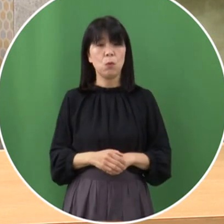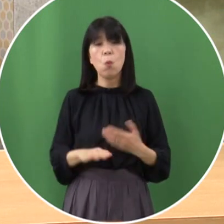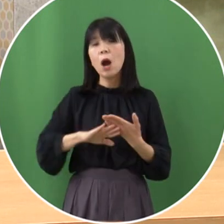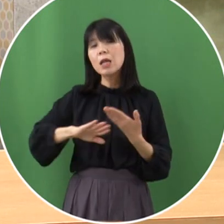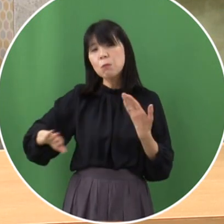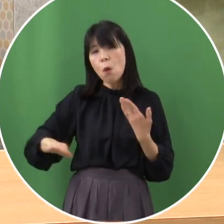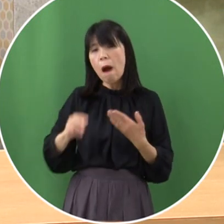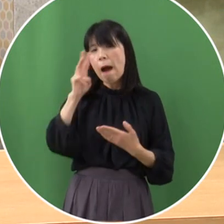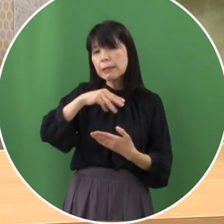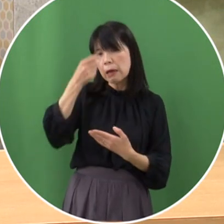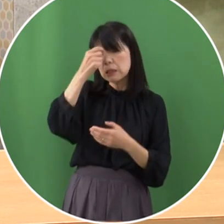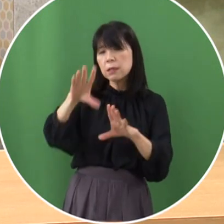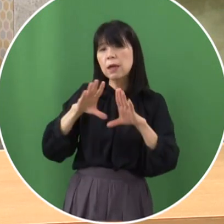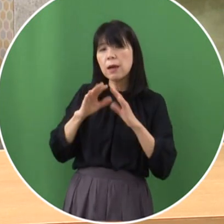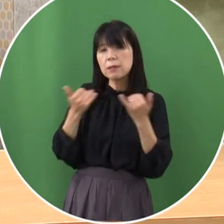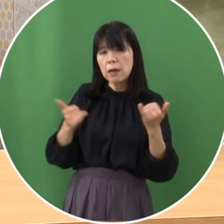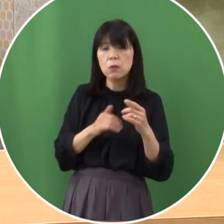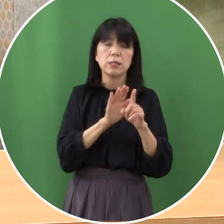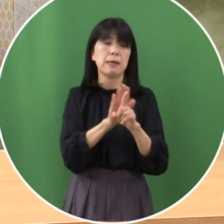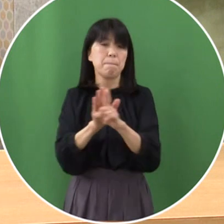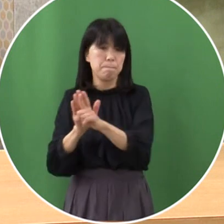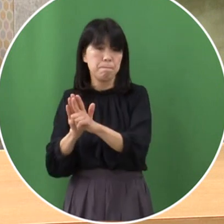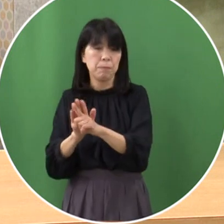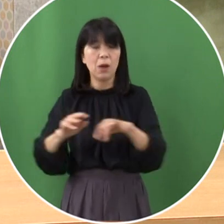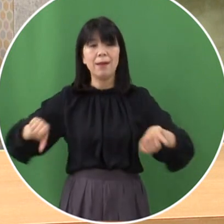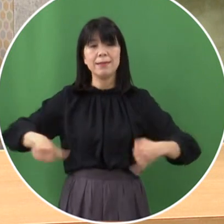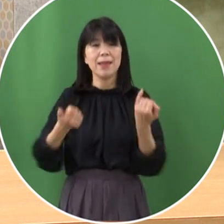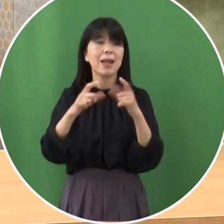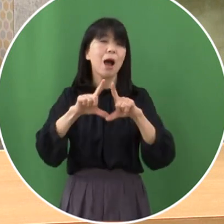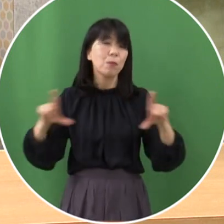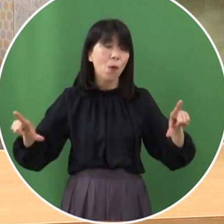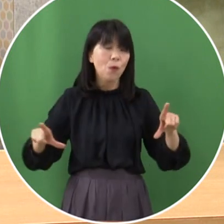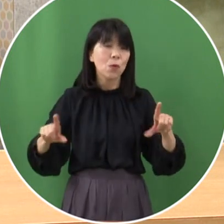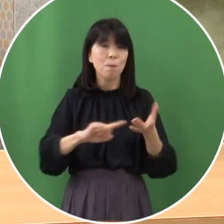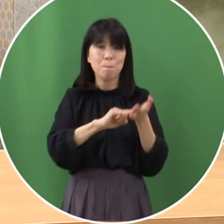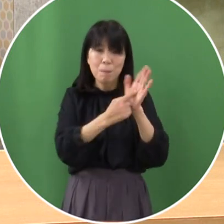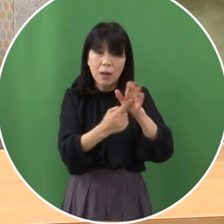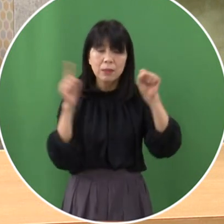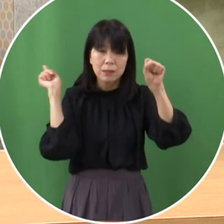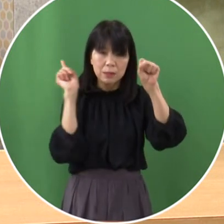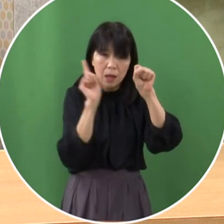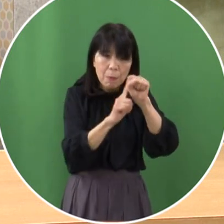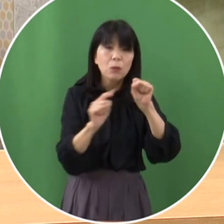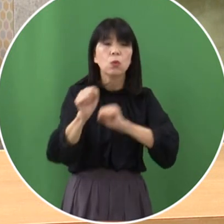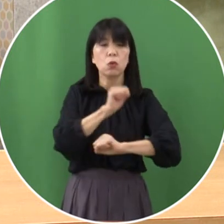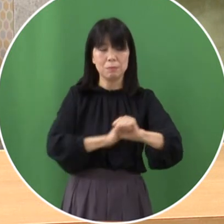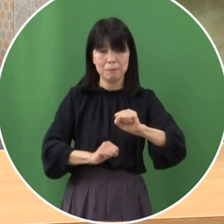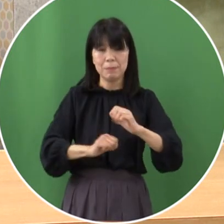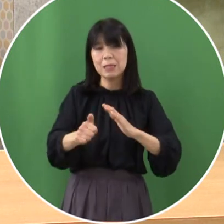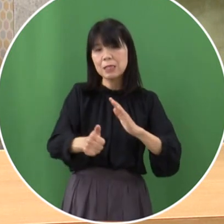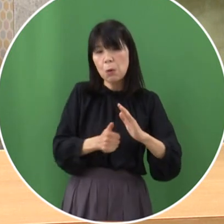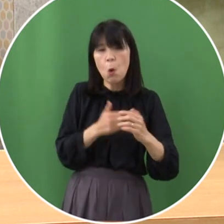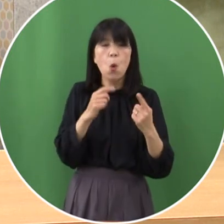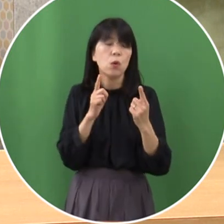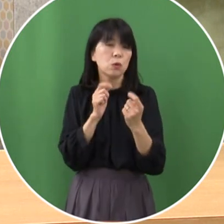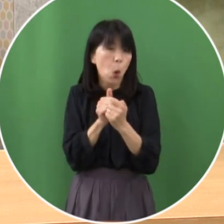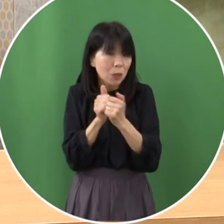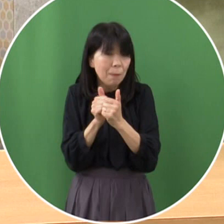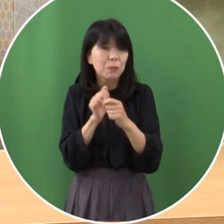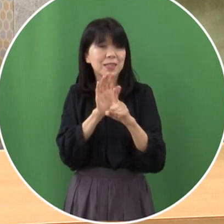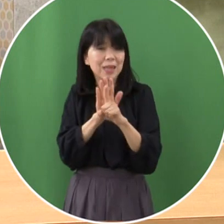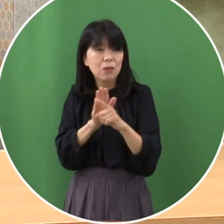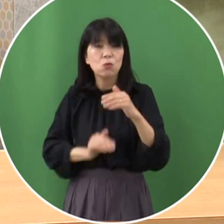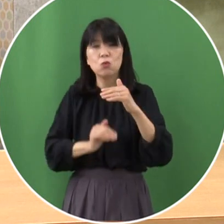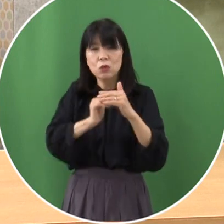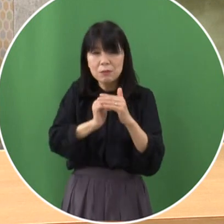する支援やジェンダー平等の実現に向けた取り組み、引きこもり相談支援の充実など、誰にも優しい街づくりの